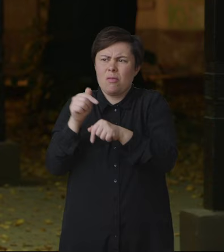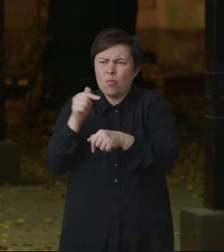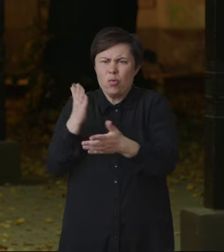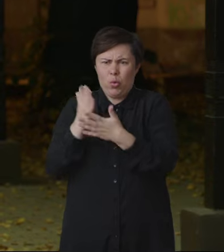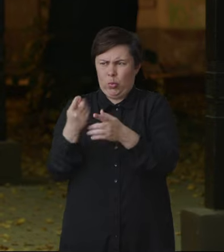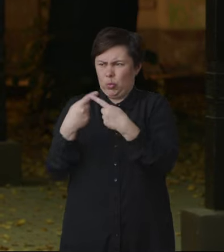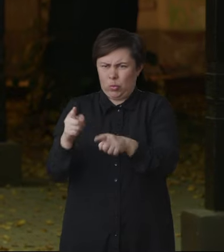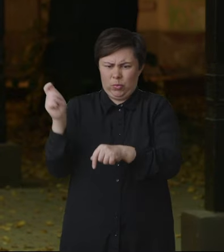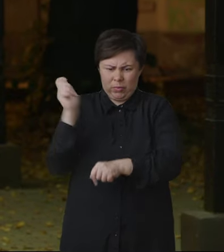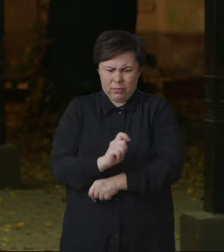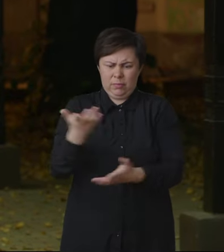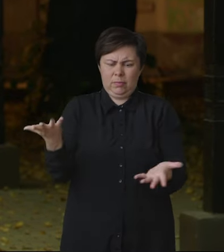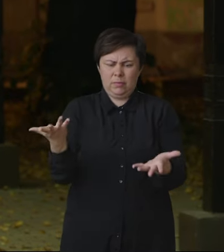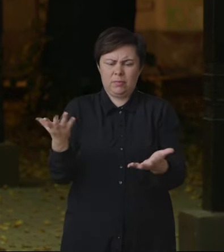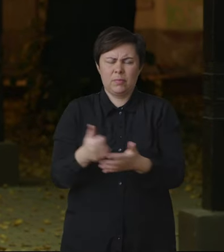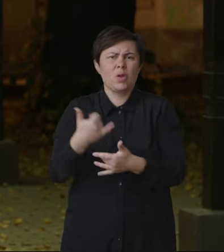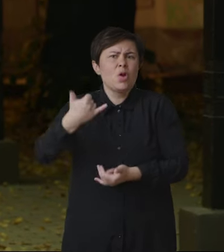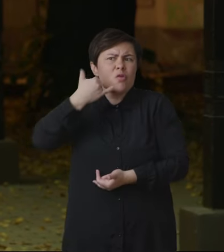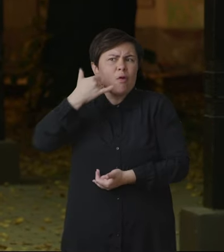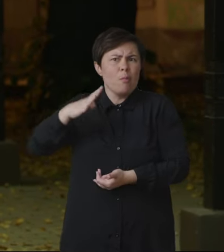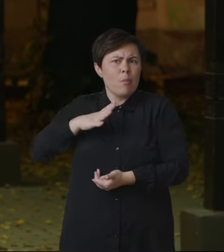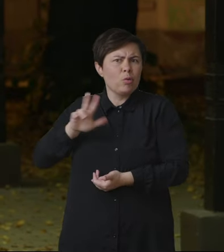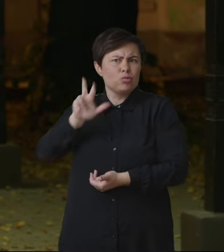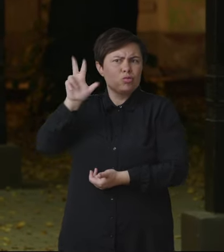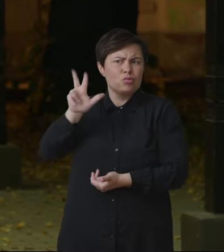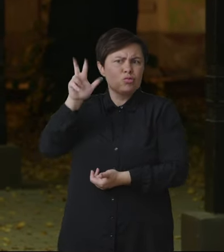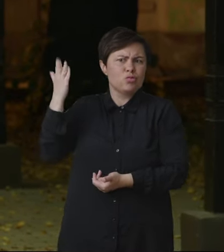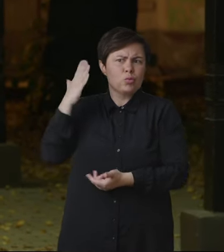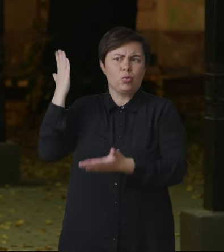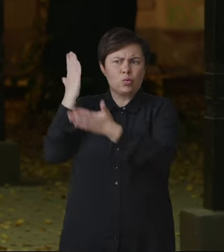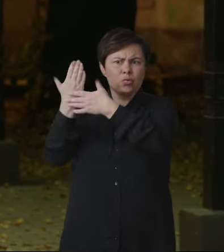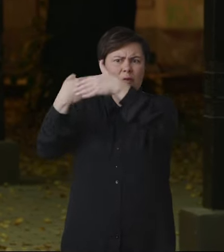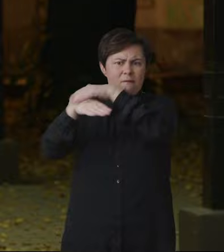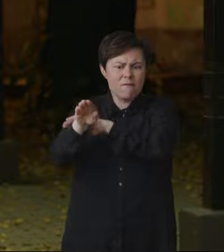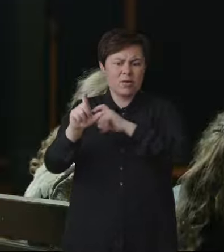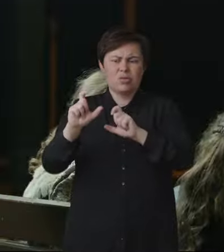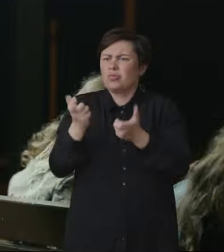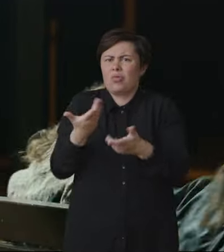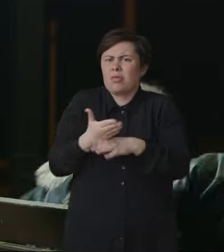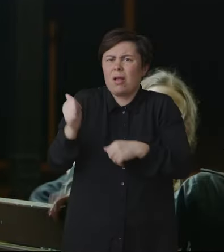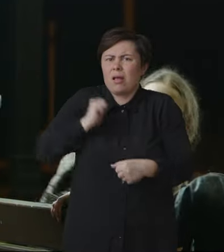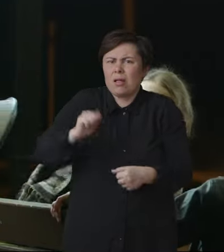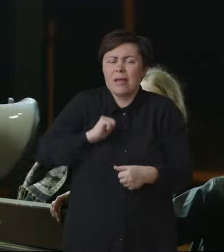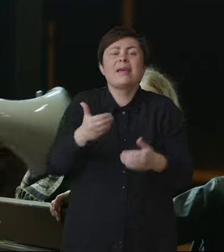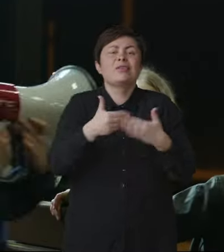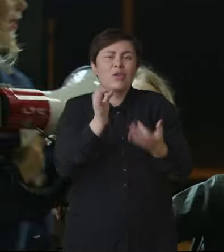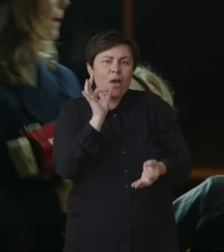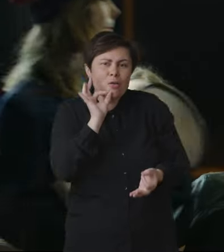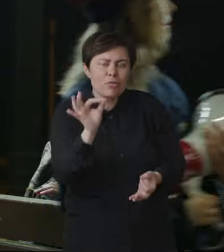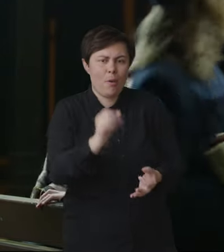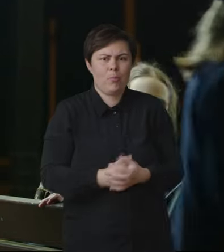być krócej. No właśnie, dzwonili 3 godziny temu, że już wyjeżdżają. A teraz no i co z nimi? Dzień dobry!